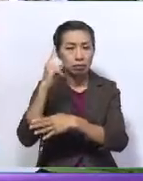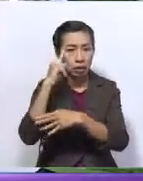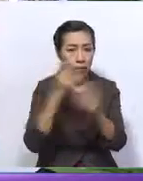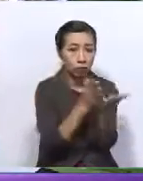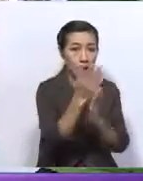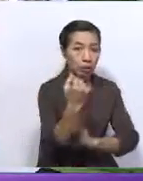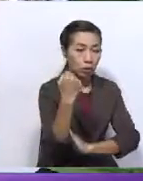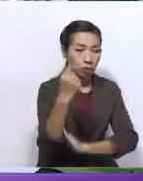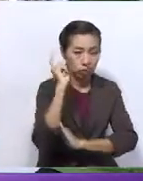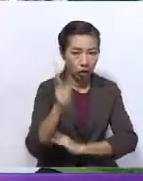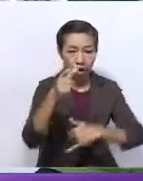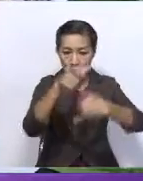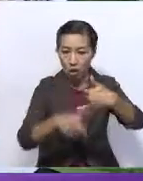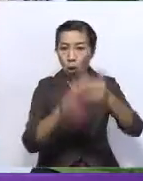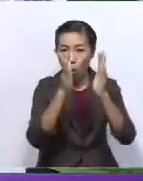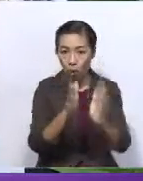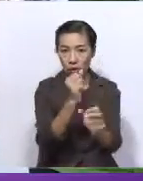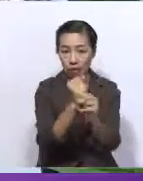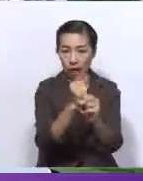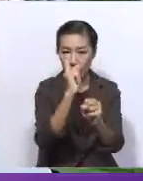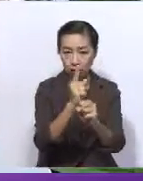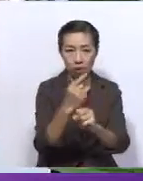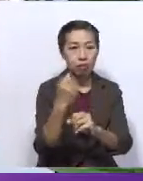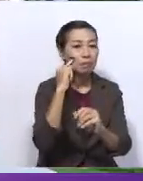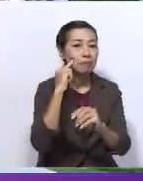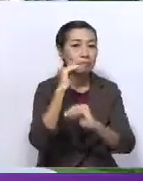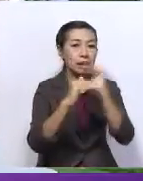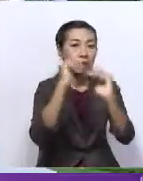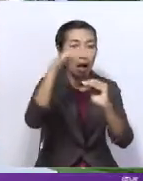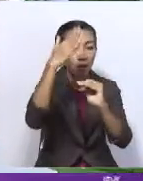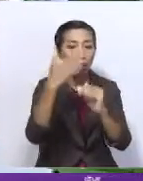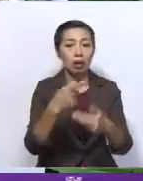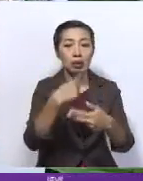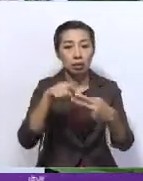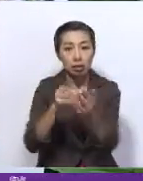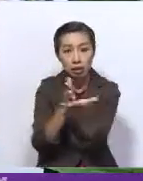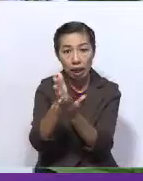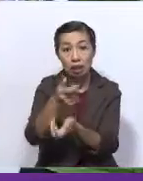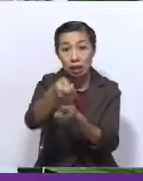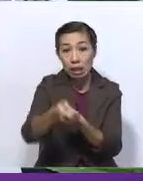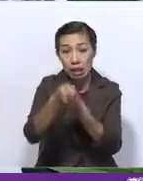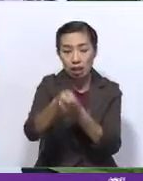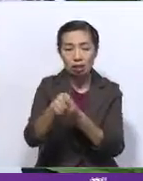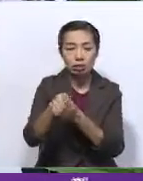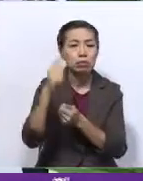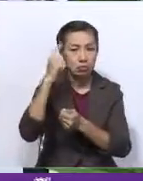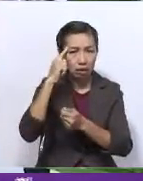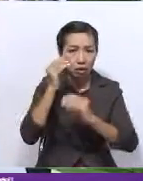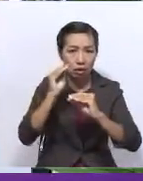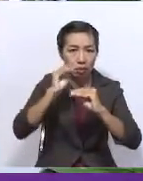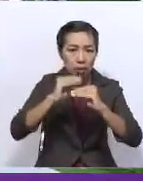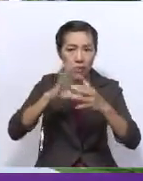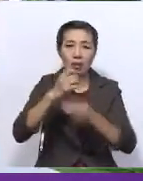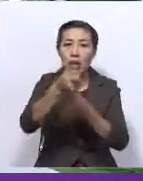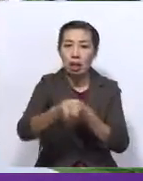าด้านตัวบุคคลก่อนค่ะเพื่อเป็นการลดความขัดแย้งภายในพื้นที่นะคะส่วนด้านภาคการเกษตรค่ะเห็นว่าควรเพิ่มเรื่องการ